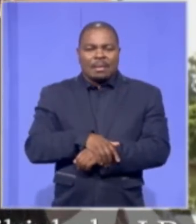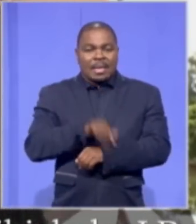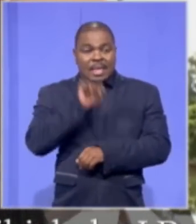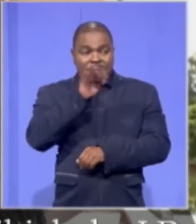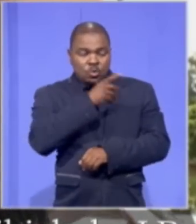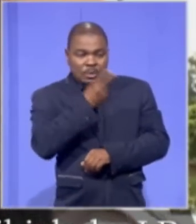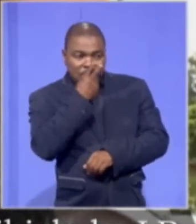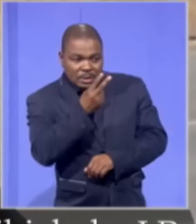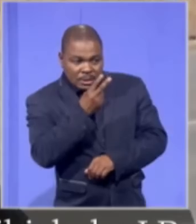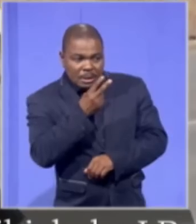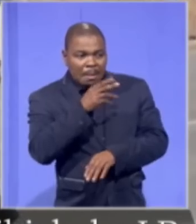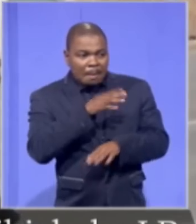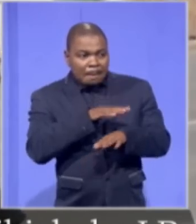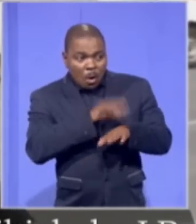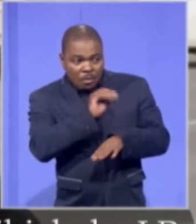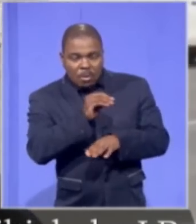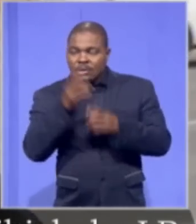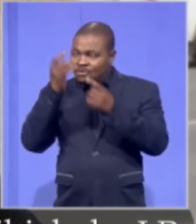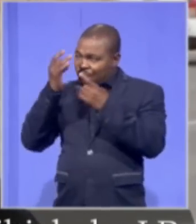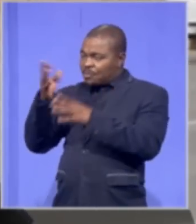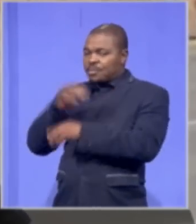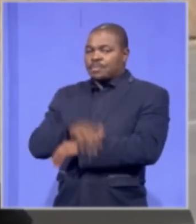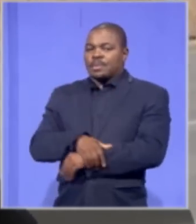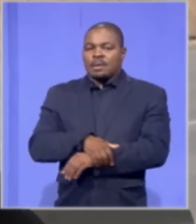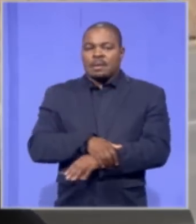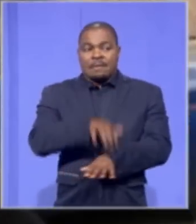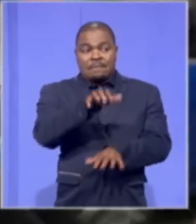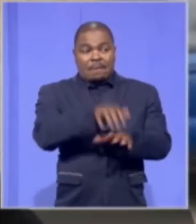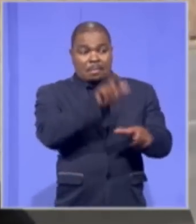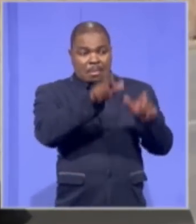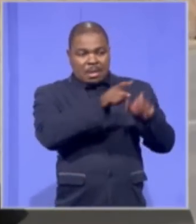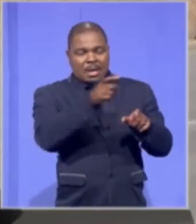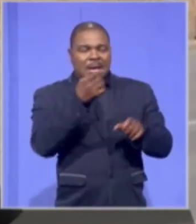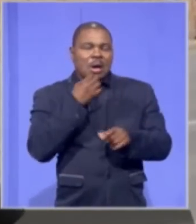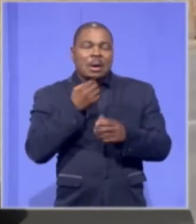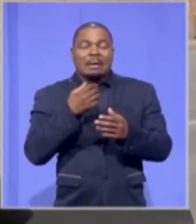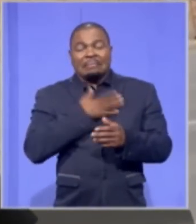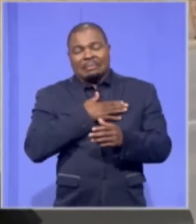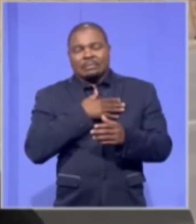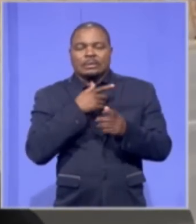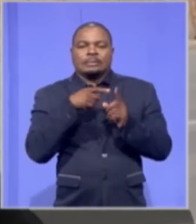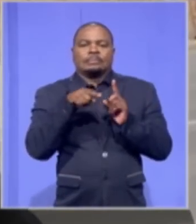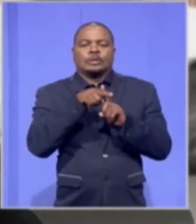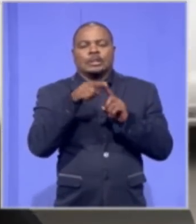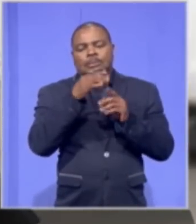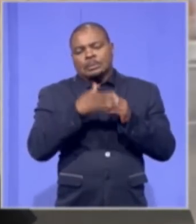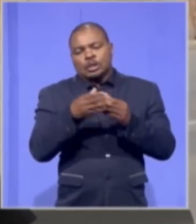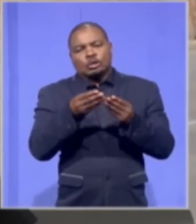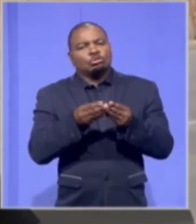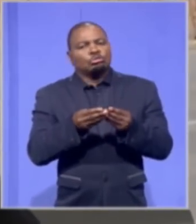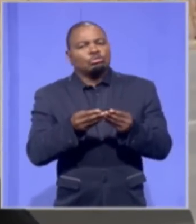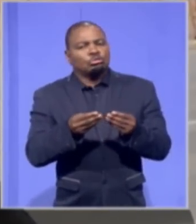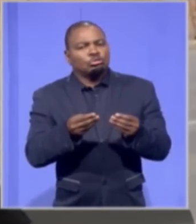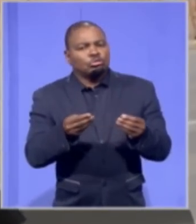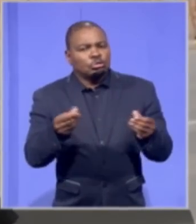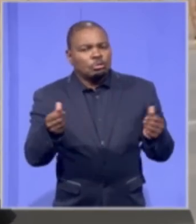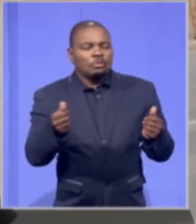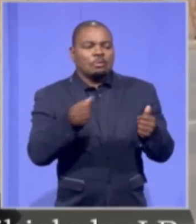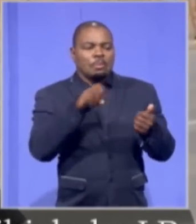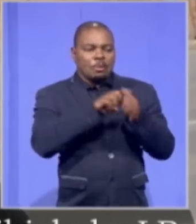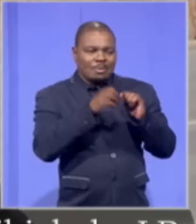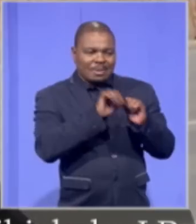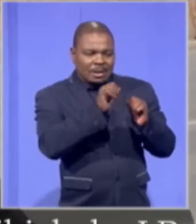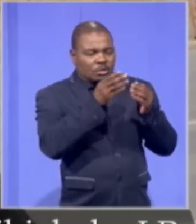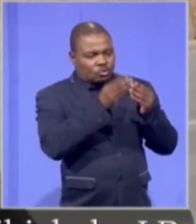bona di tšwelela ka bontši. Balemi ba re ba na le lehutšo gore go tla hwetša tharollo ka bjako ya go phološa dibjalwa tša